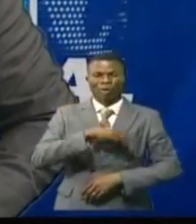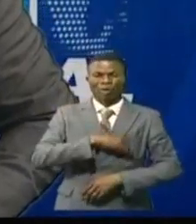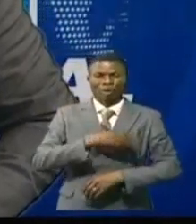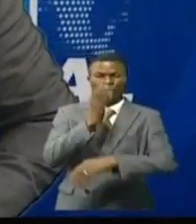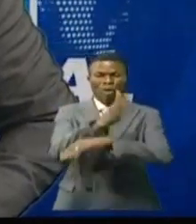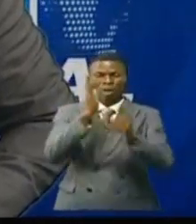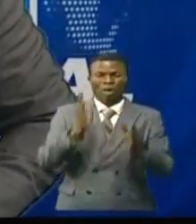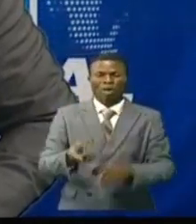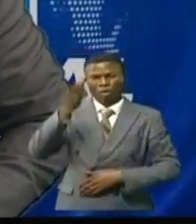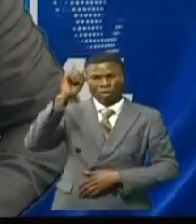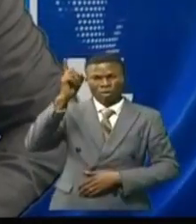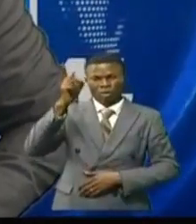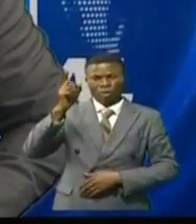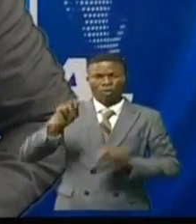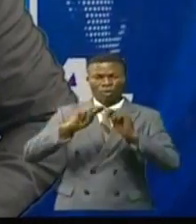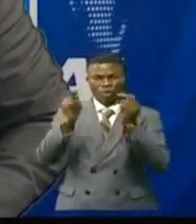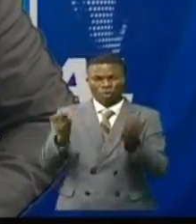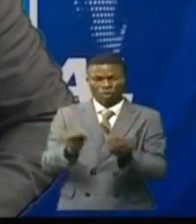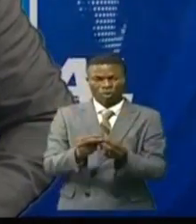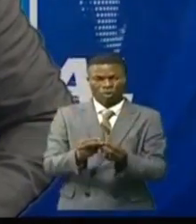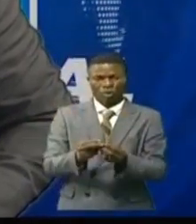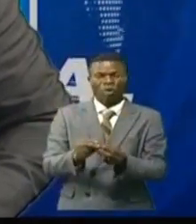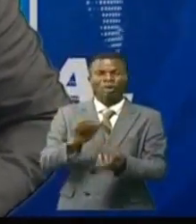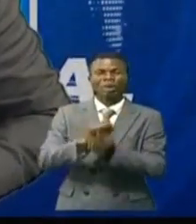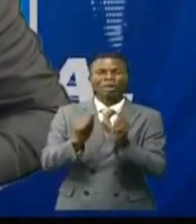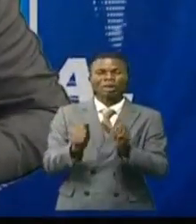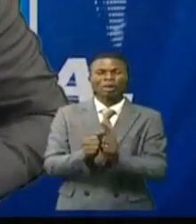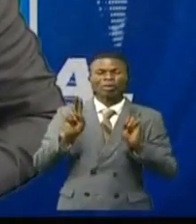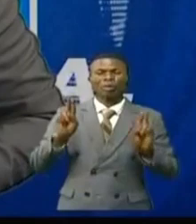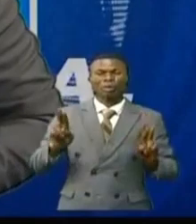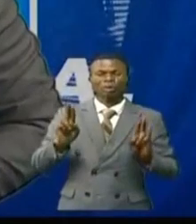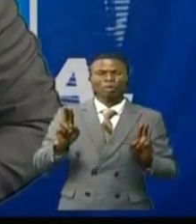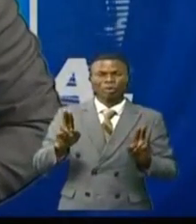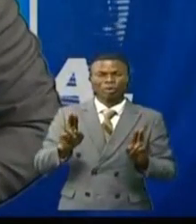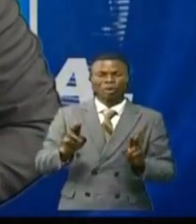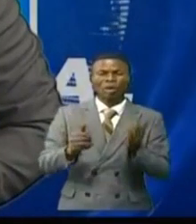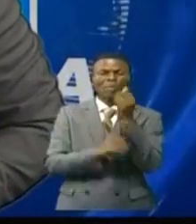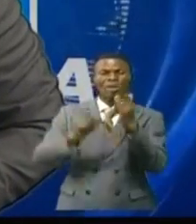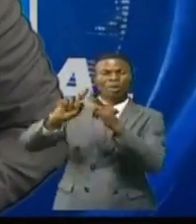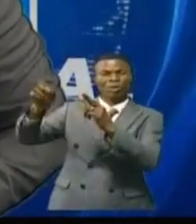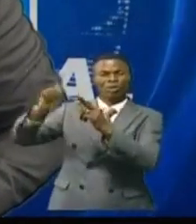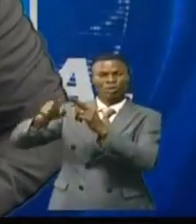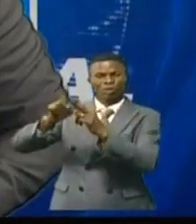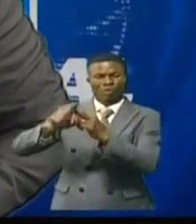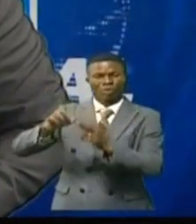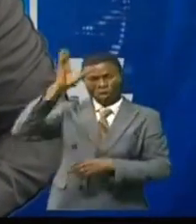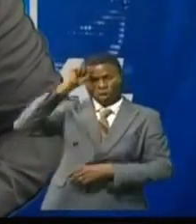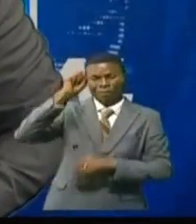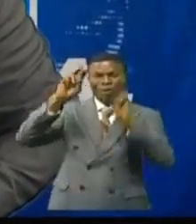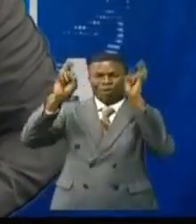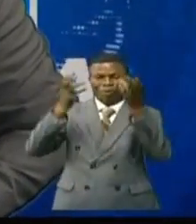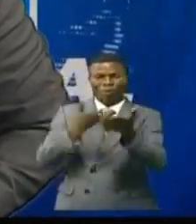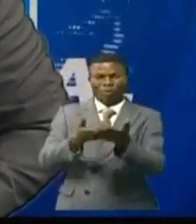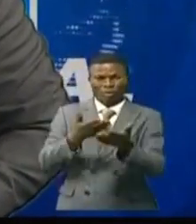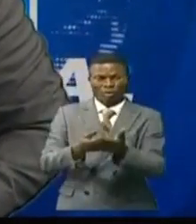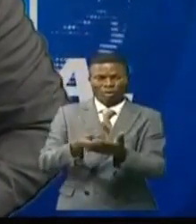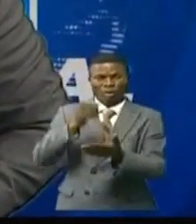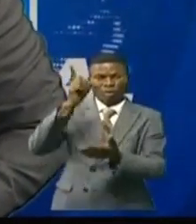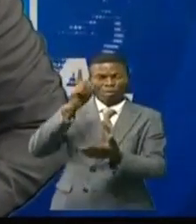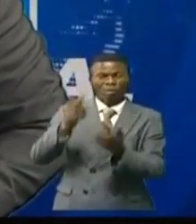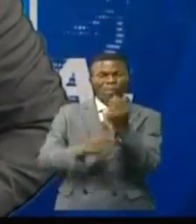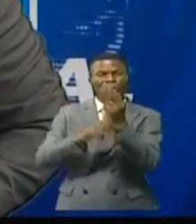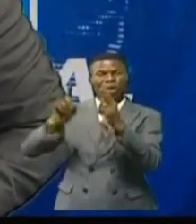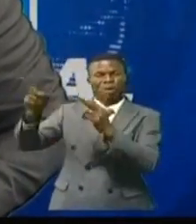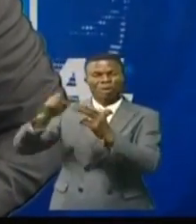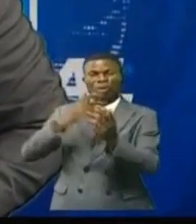conseiller principal au collège culture, arts et questions religieuses auprès de déplacés de Kwamout à Bandundouville. Les premiers déplacés